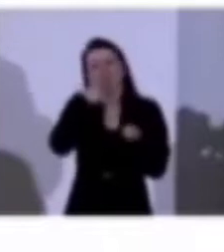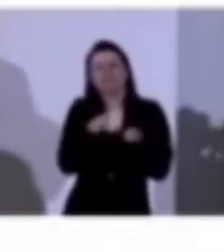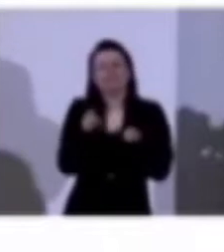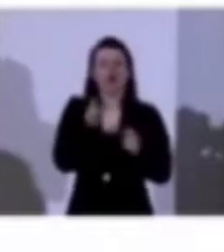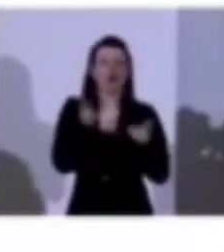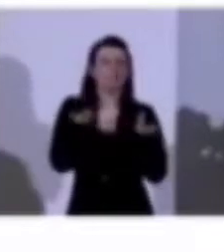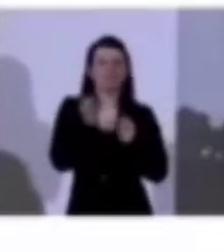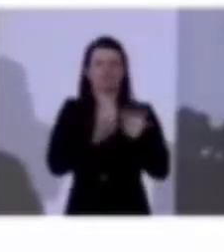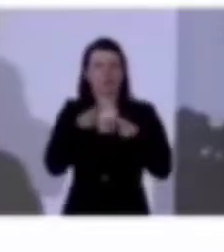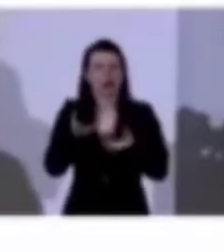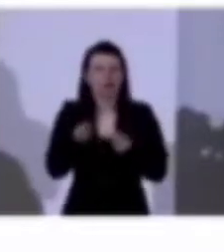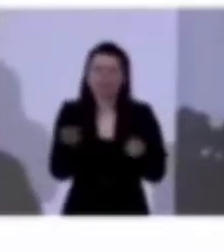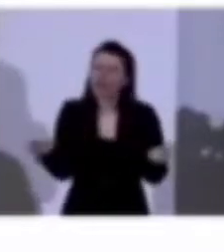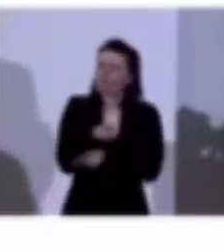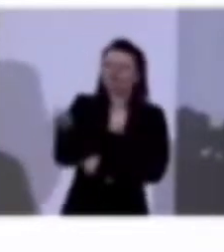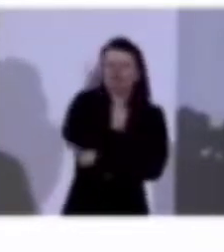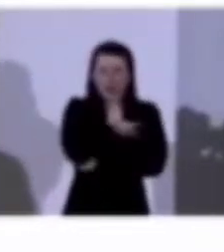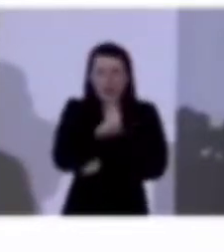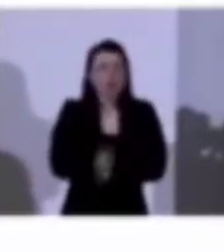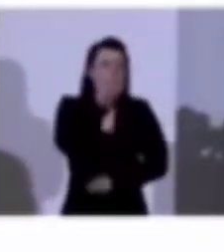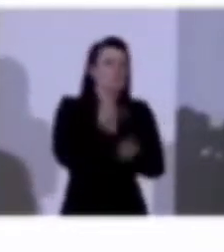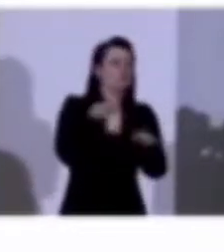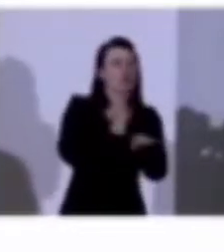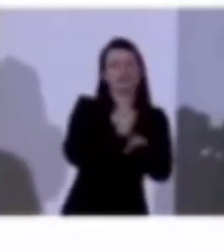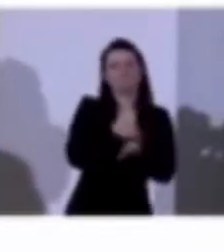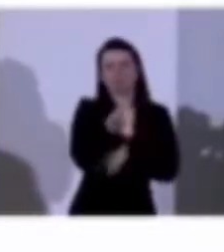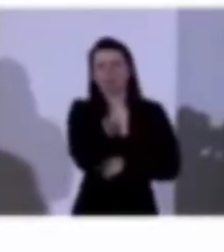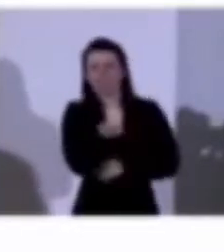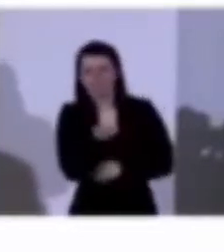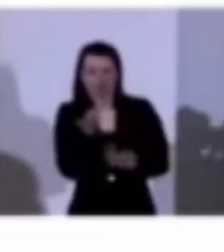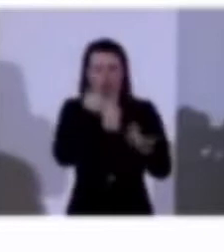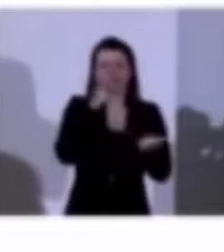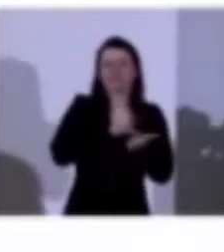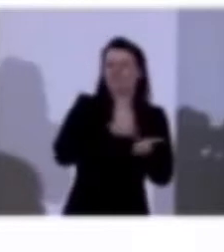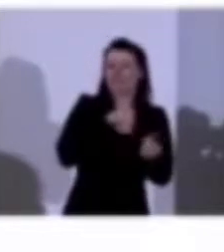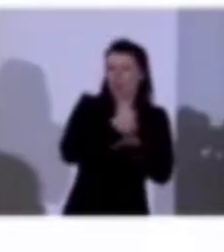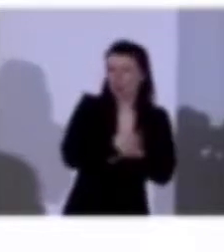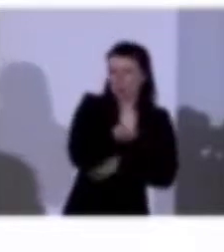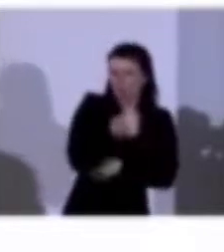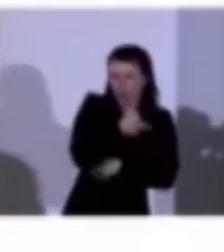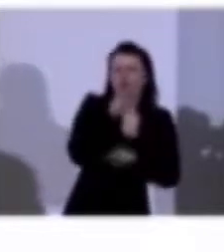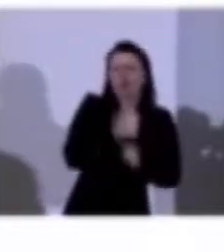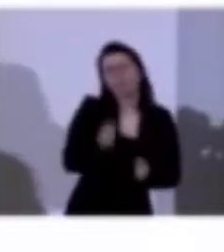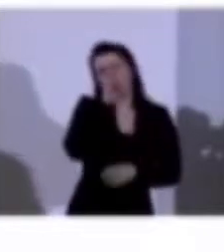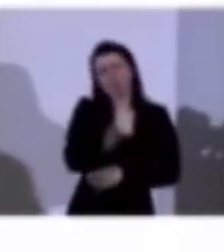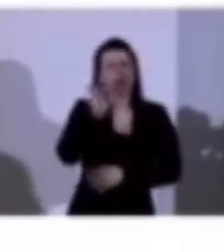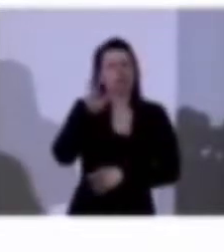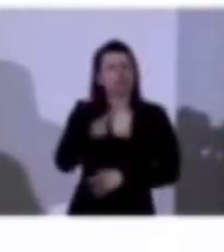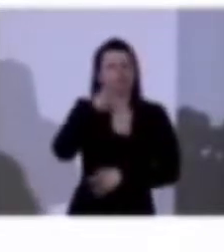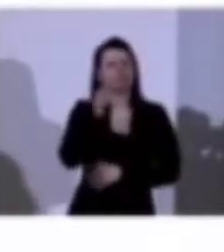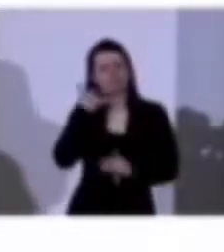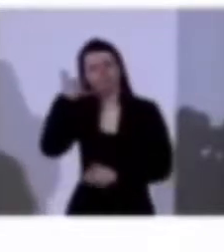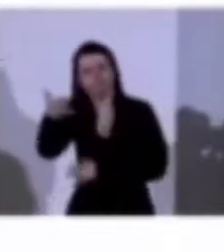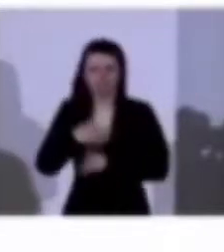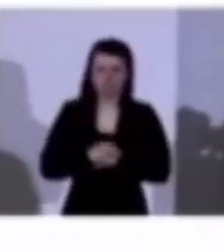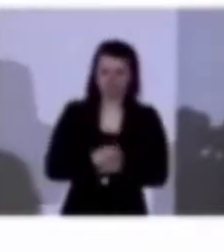effettuare per le persone che ha meno dimestichezza diciamo per il coni digitale si potrà prenotare direttamente tramite il call center chiamando